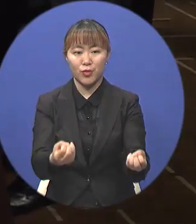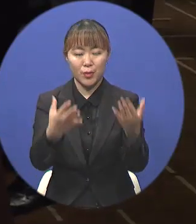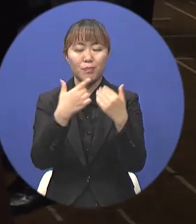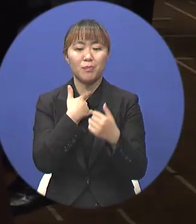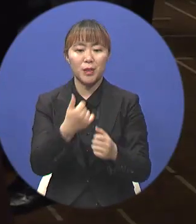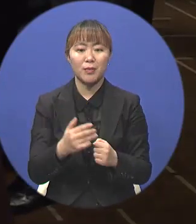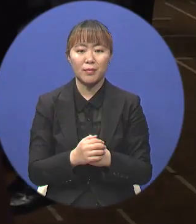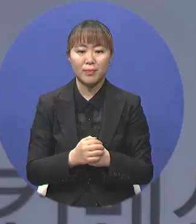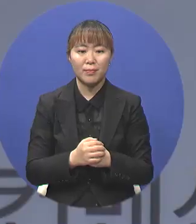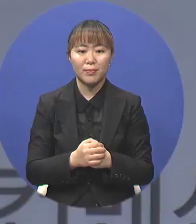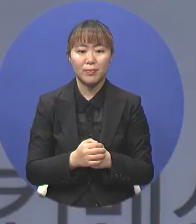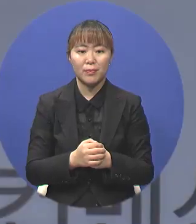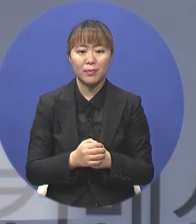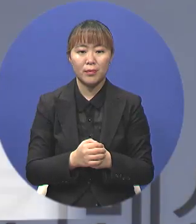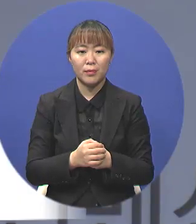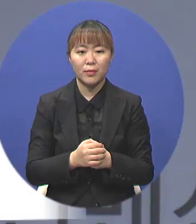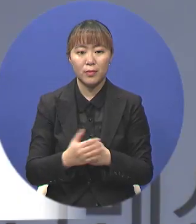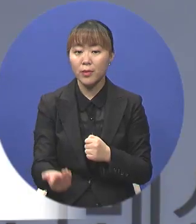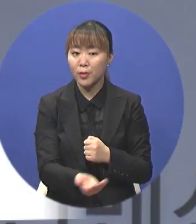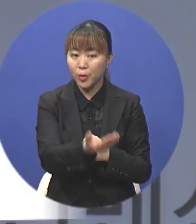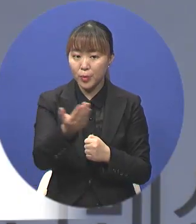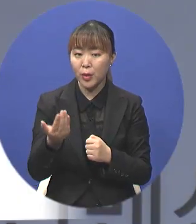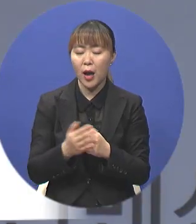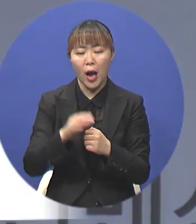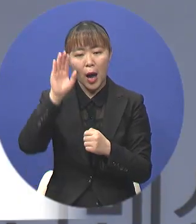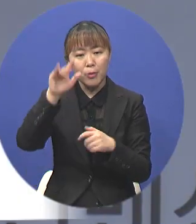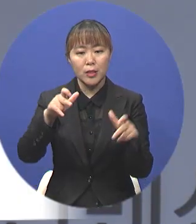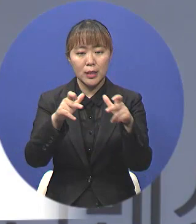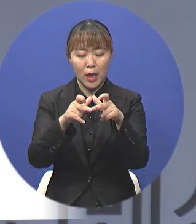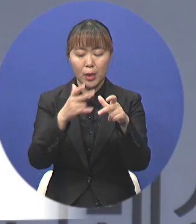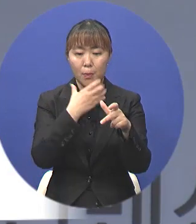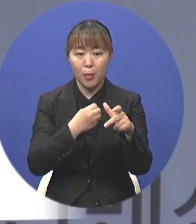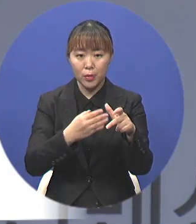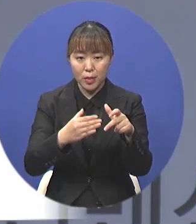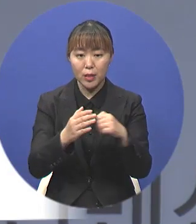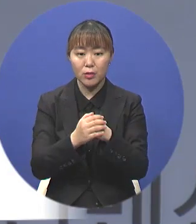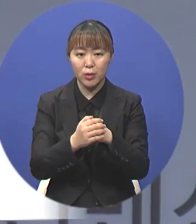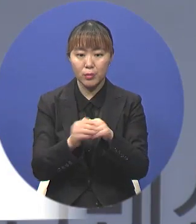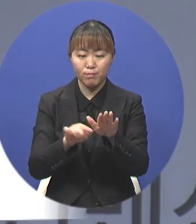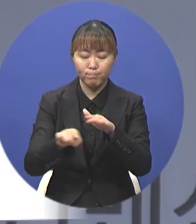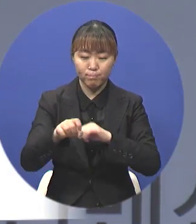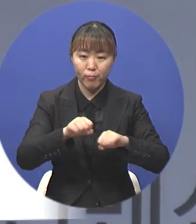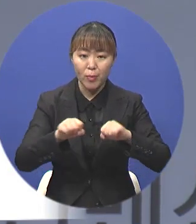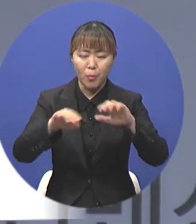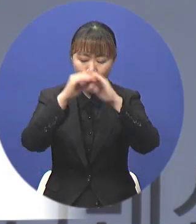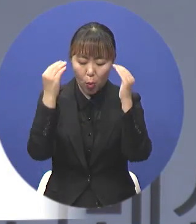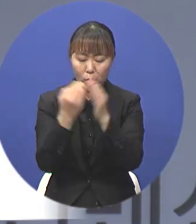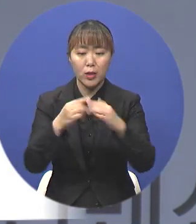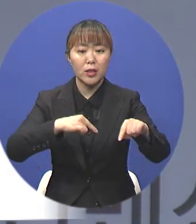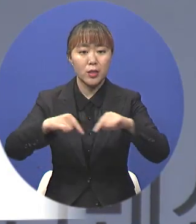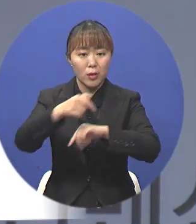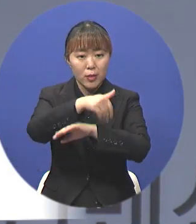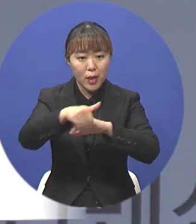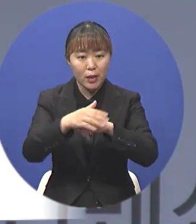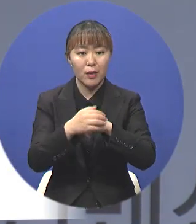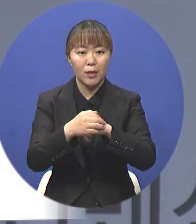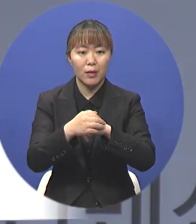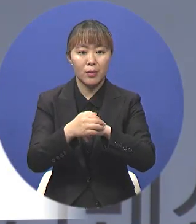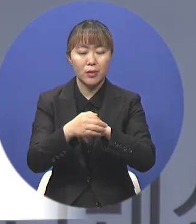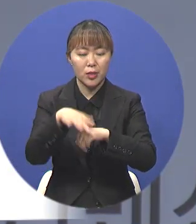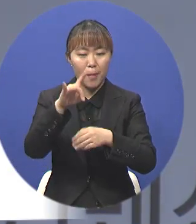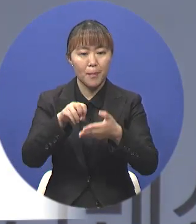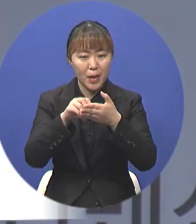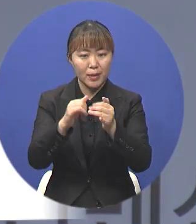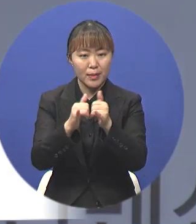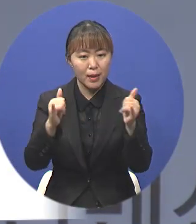축하했습니다. 여러분들이 앞으로 장애인 복지를 선도해 나갈 모든 정책의 입안자라는